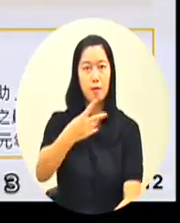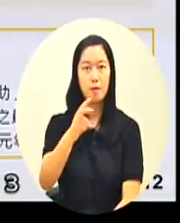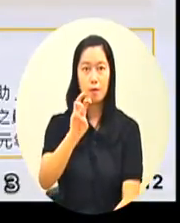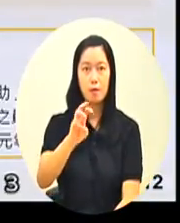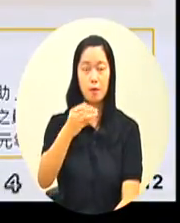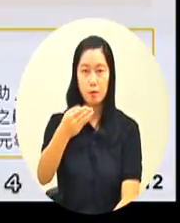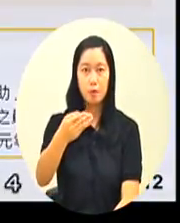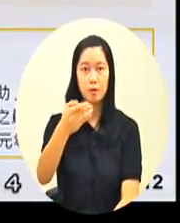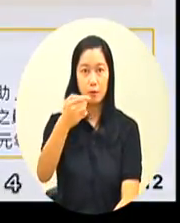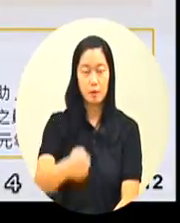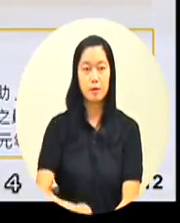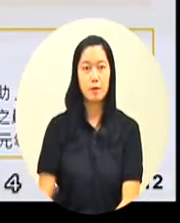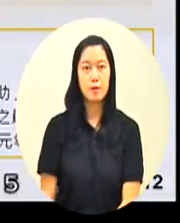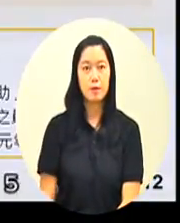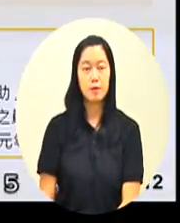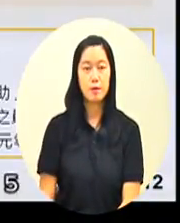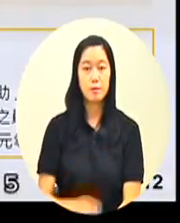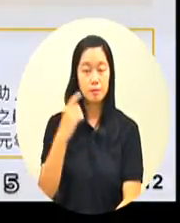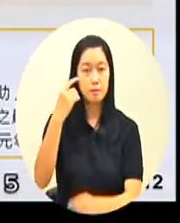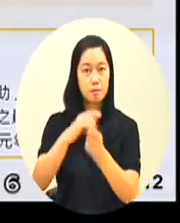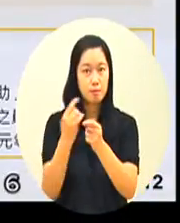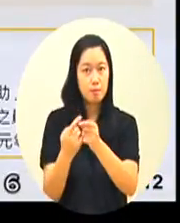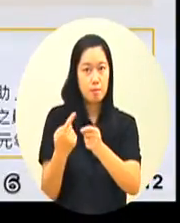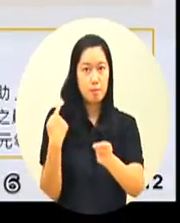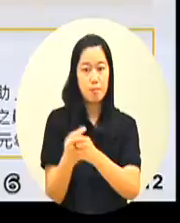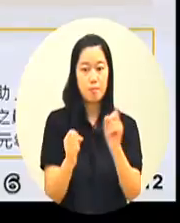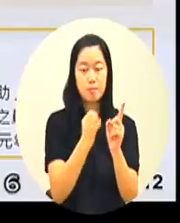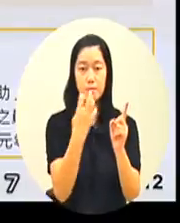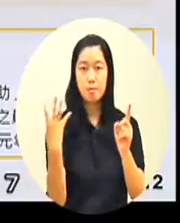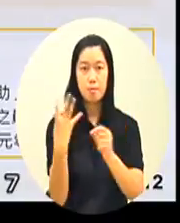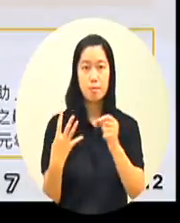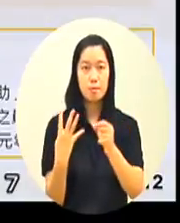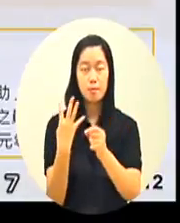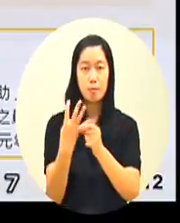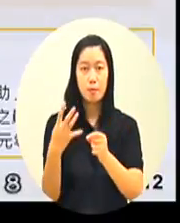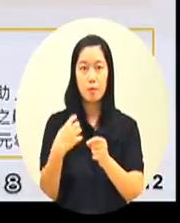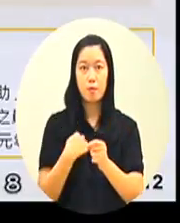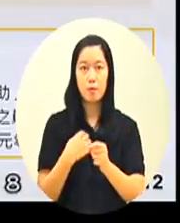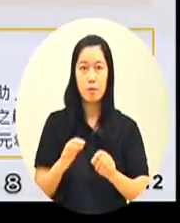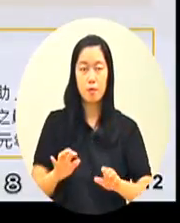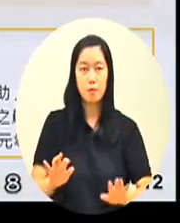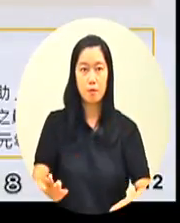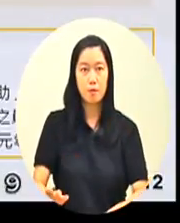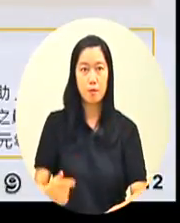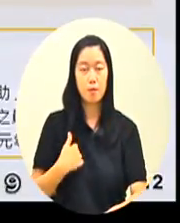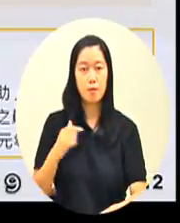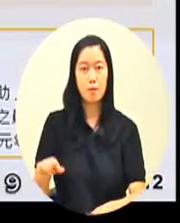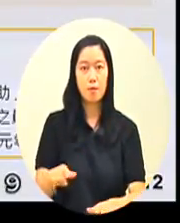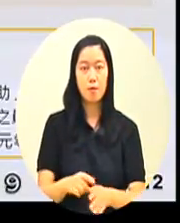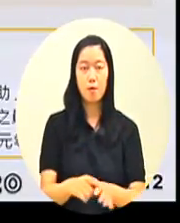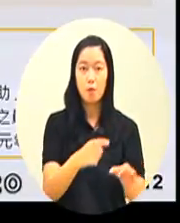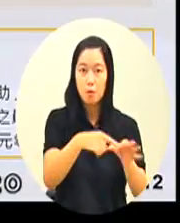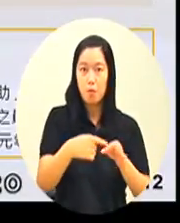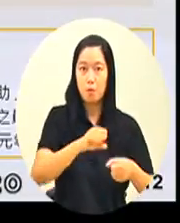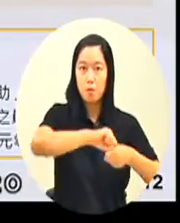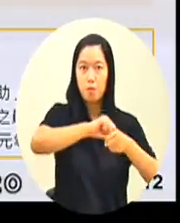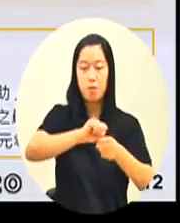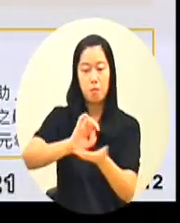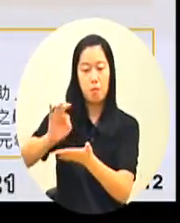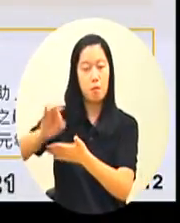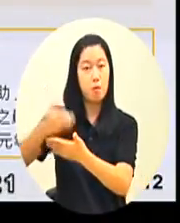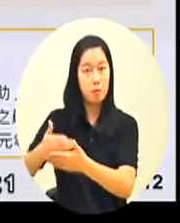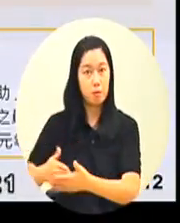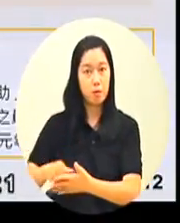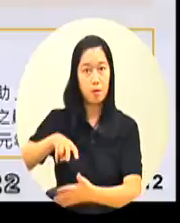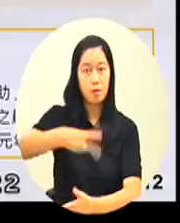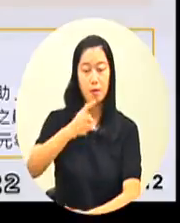源加节流。去年104年度呢，我们这个开源节流绩效有